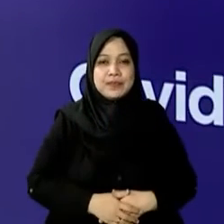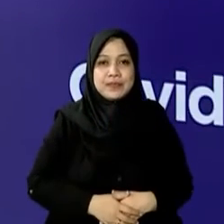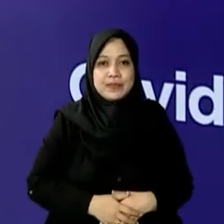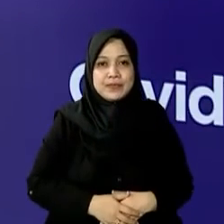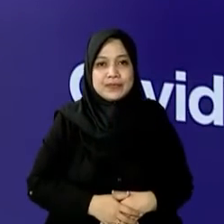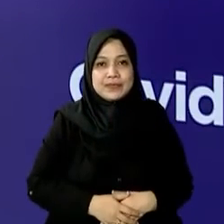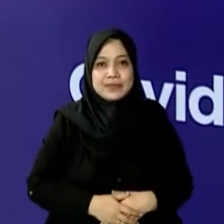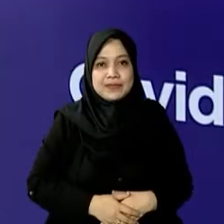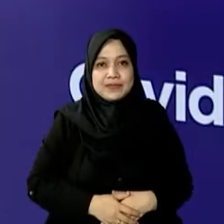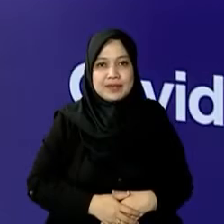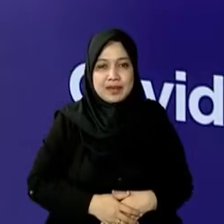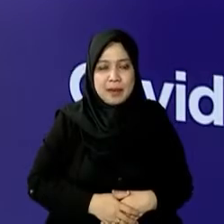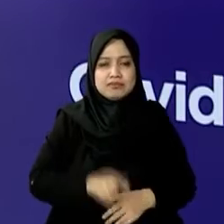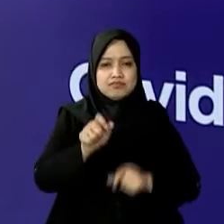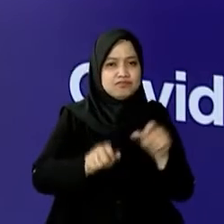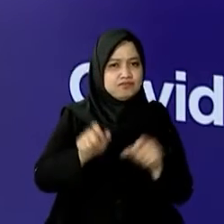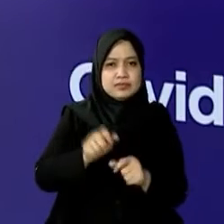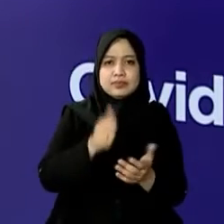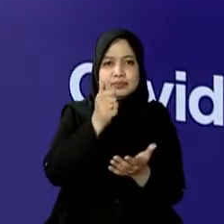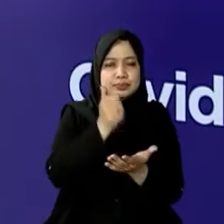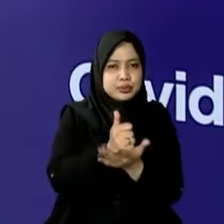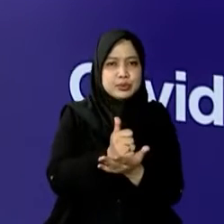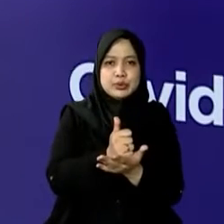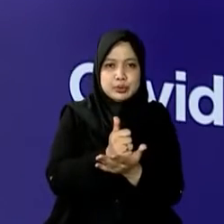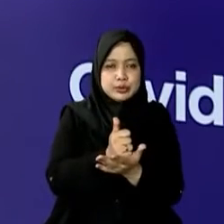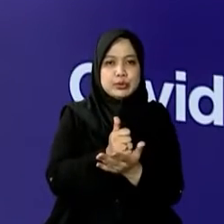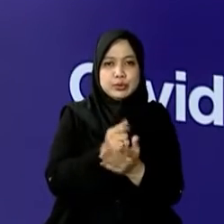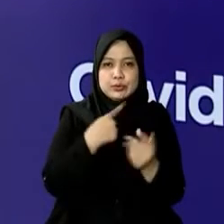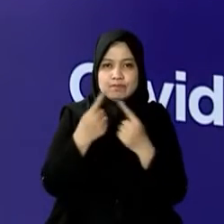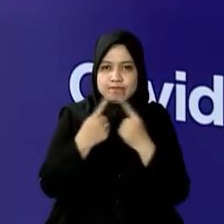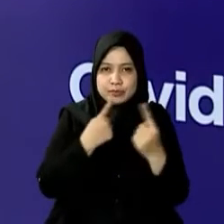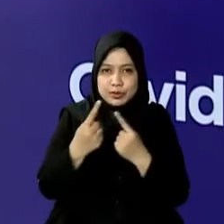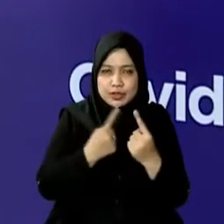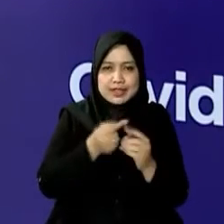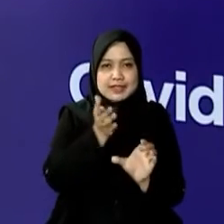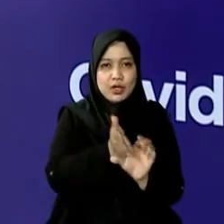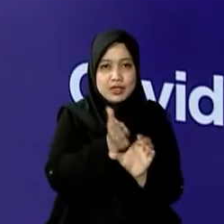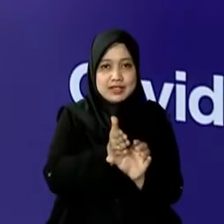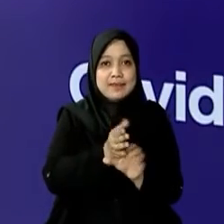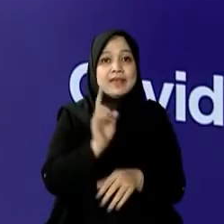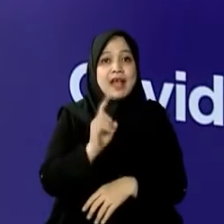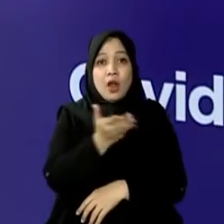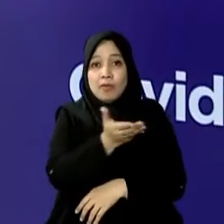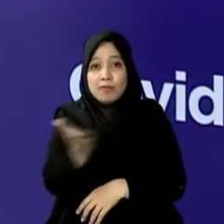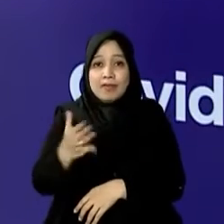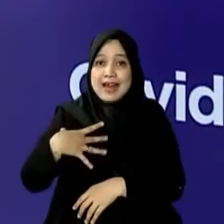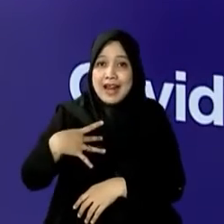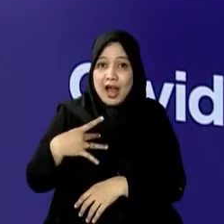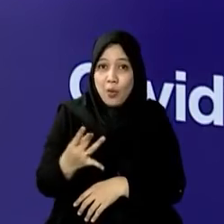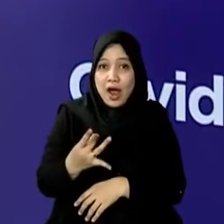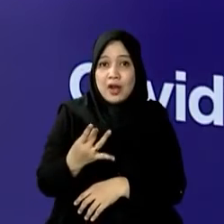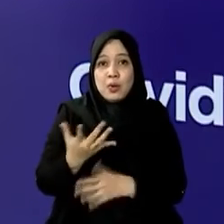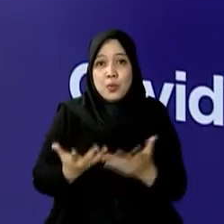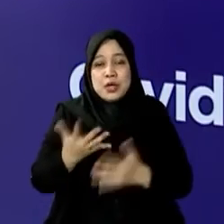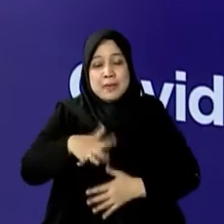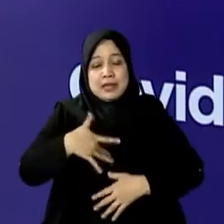para klien-klien yang memang sangat membutuhkan itu nah jadi kalau masyarakat sudah mulai kelelahan dan berawal kawasan silahkan menghubungi